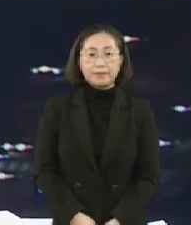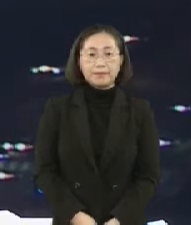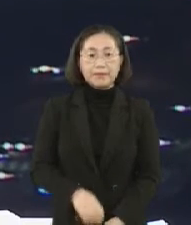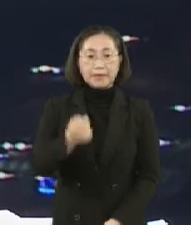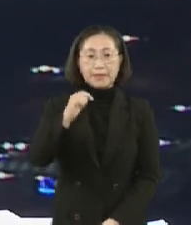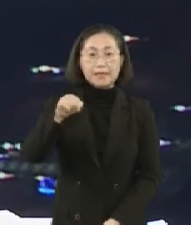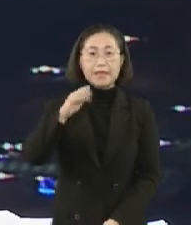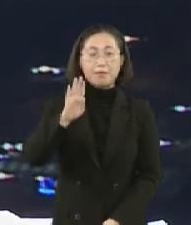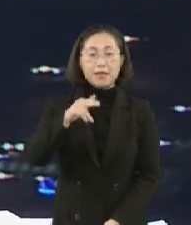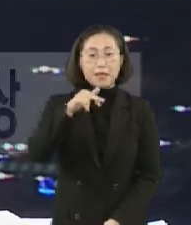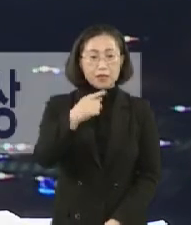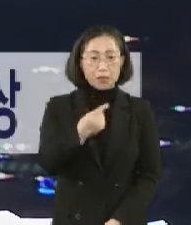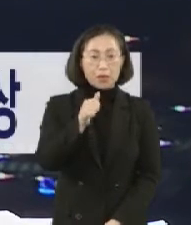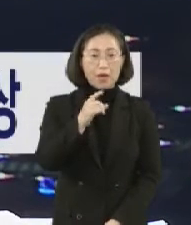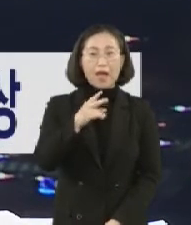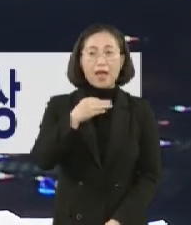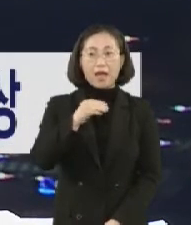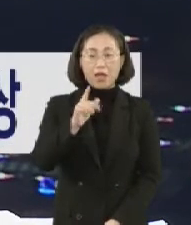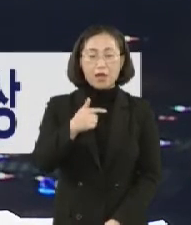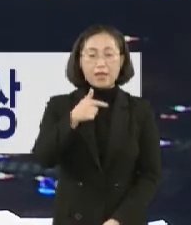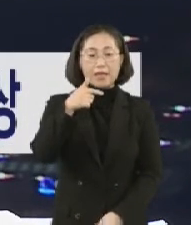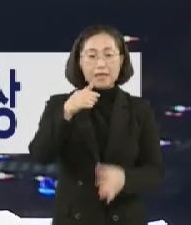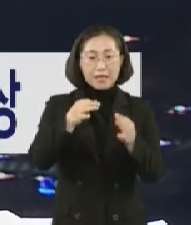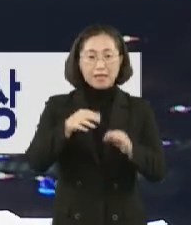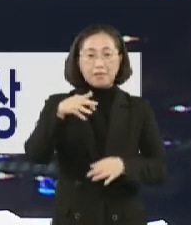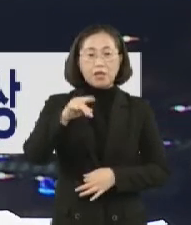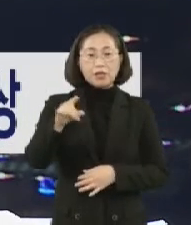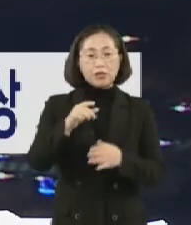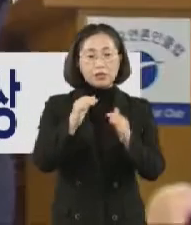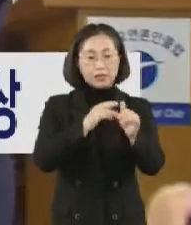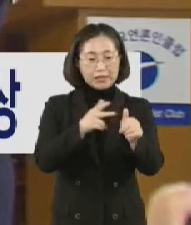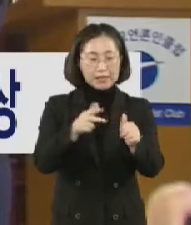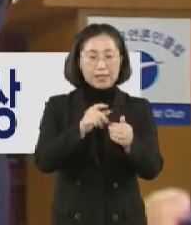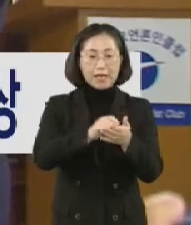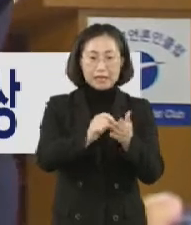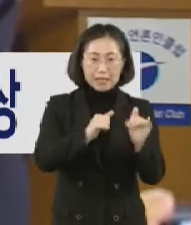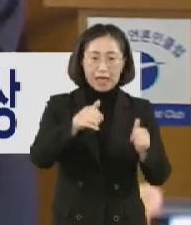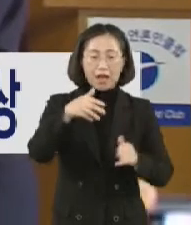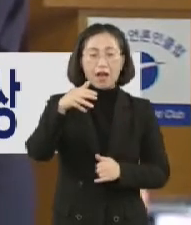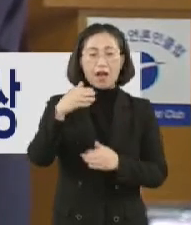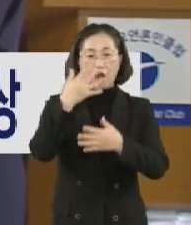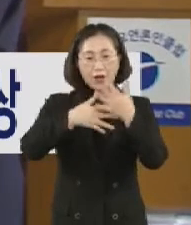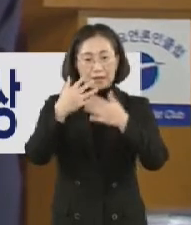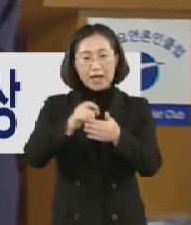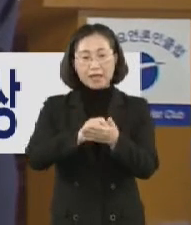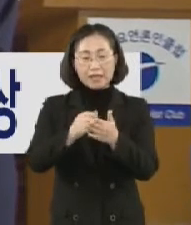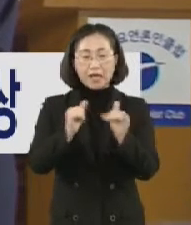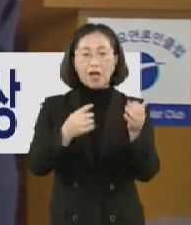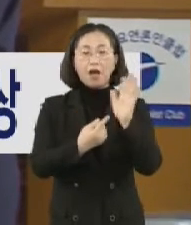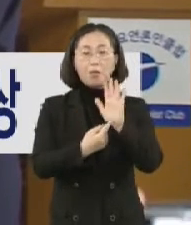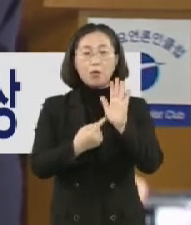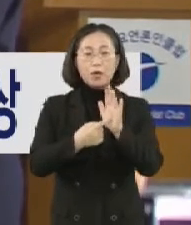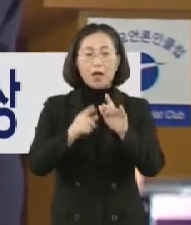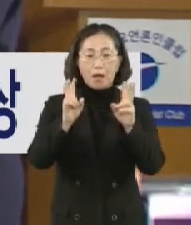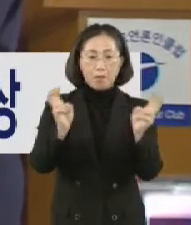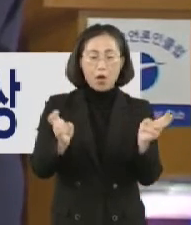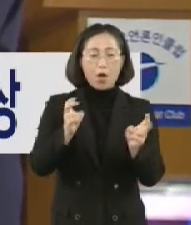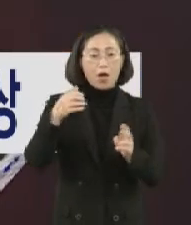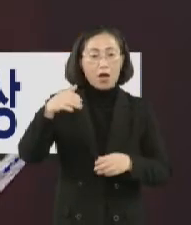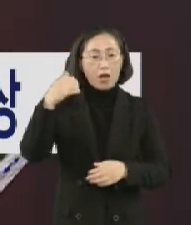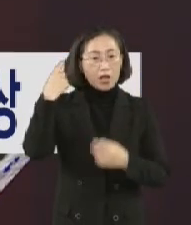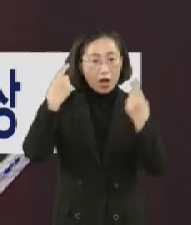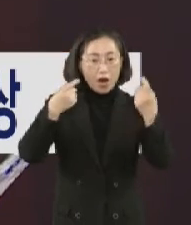tjb 조 회원 최은호 김철진 취재기자와 성 낙 중 윤 4군 영상 기자가 보도한 여행용가방